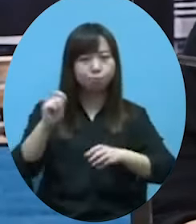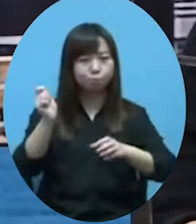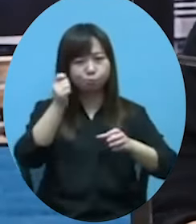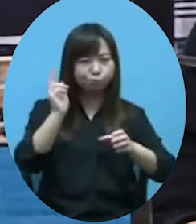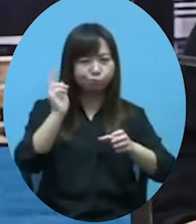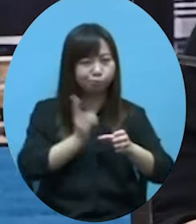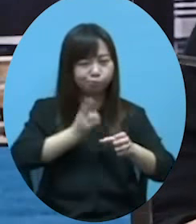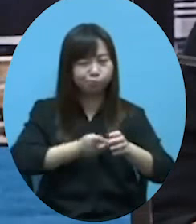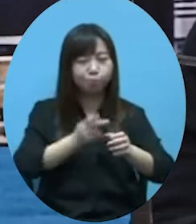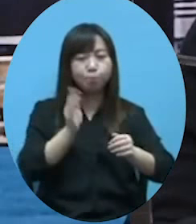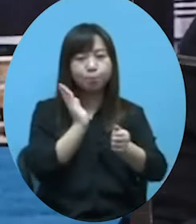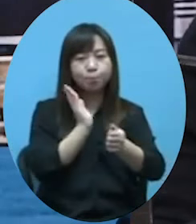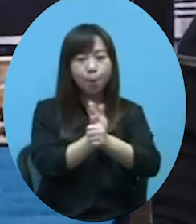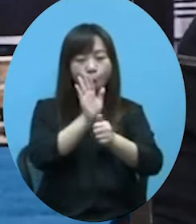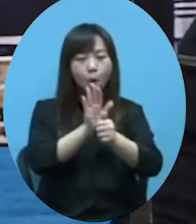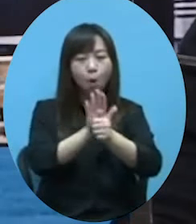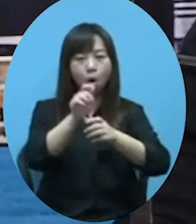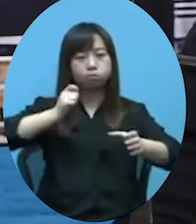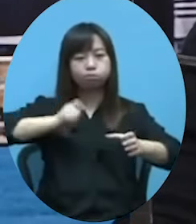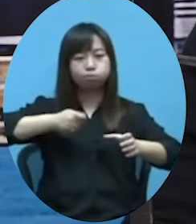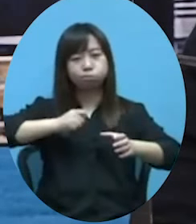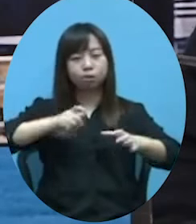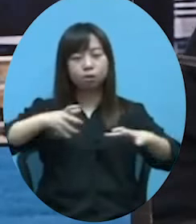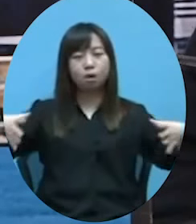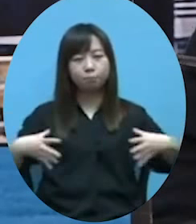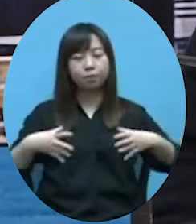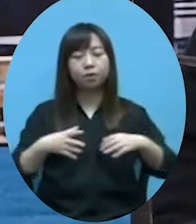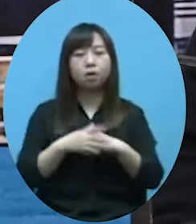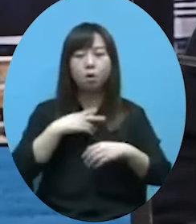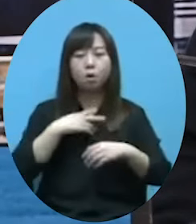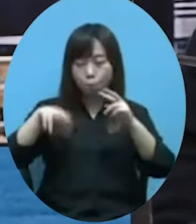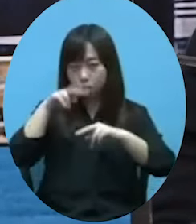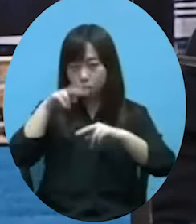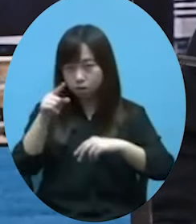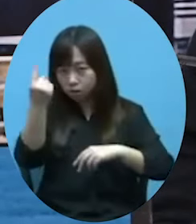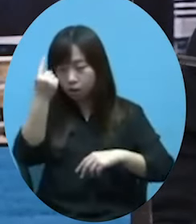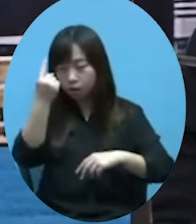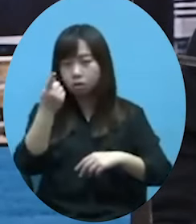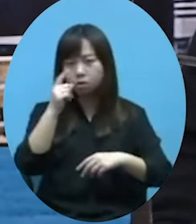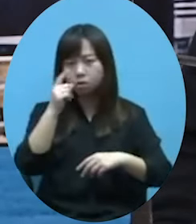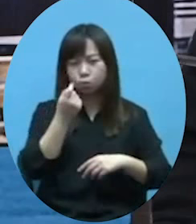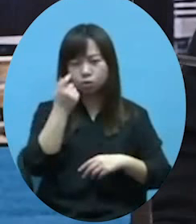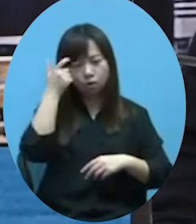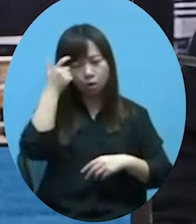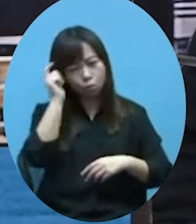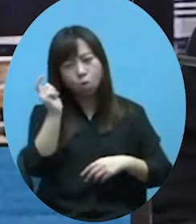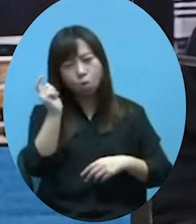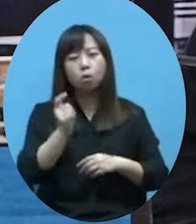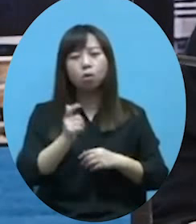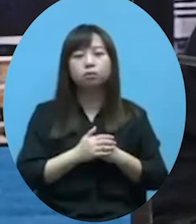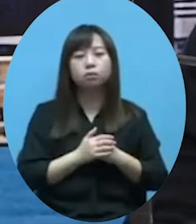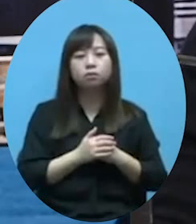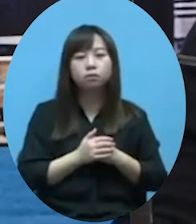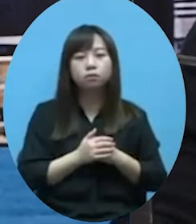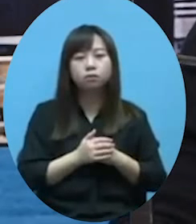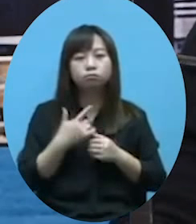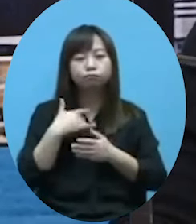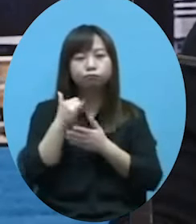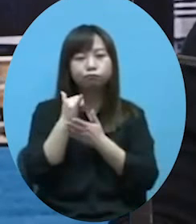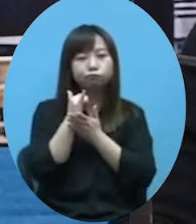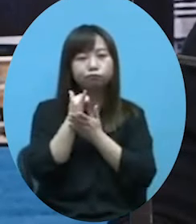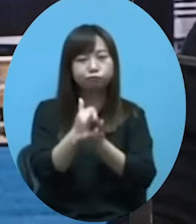就幫手主持了其中一位我們找到的時候他都有點頭痛所以我們就送